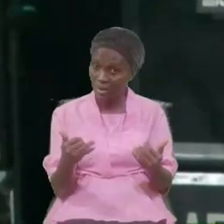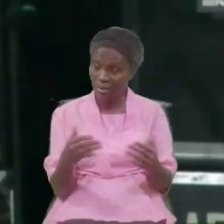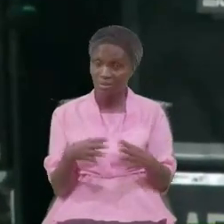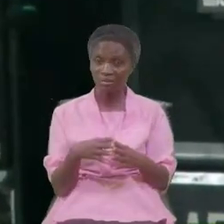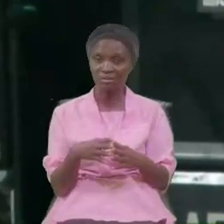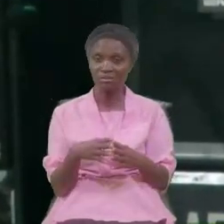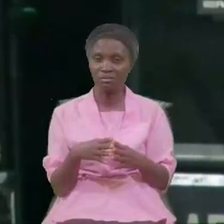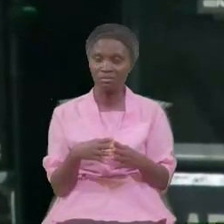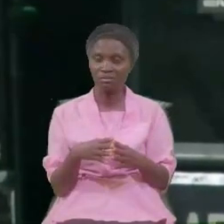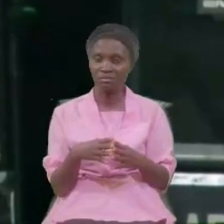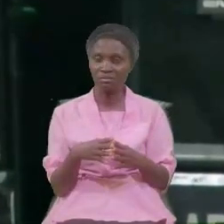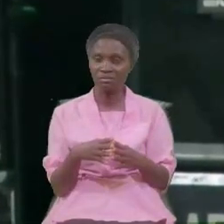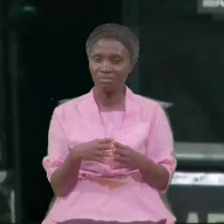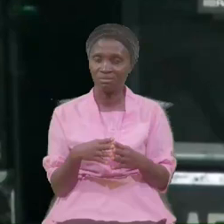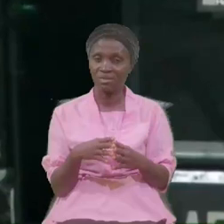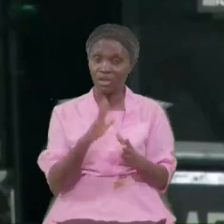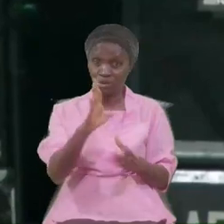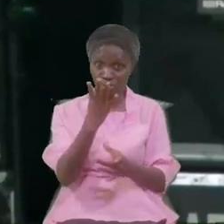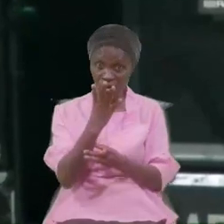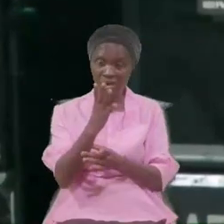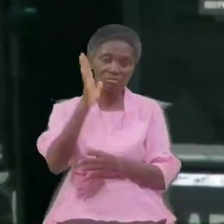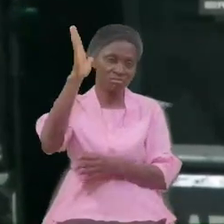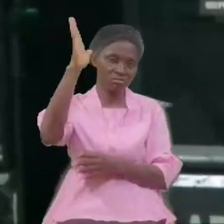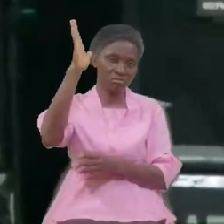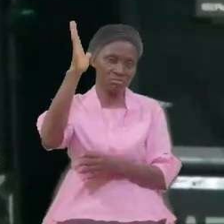soyez, levez la main.